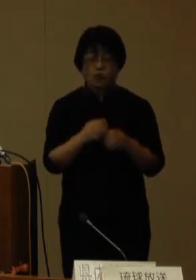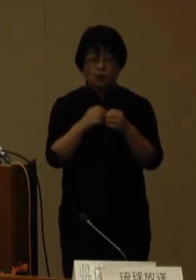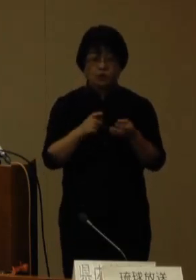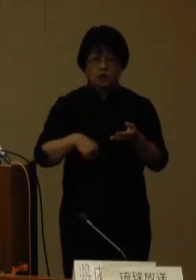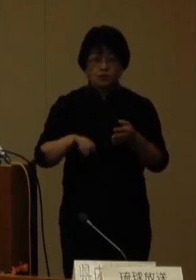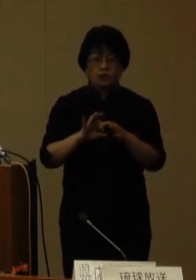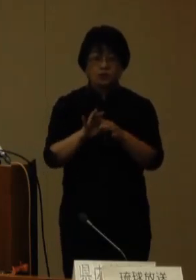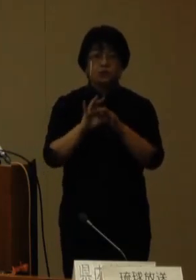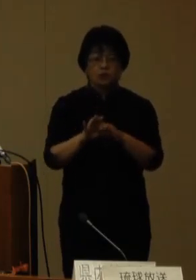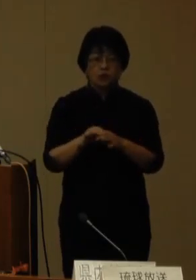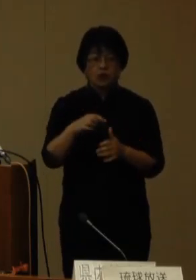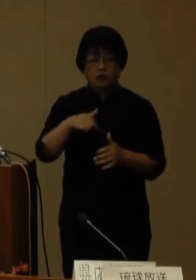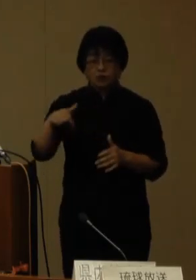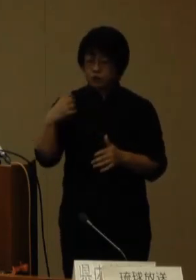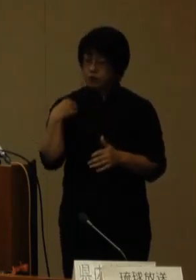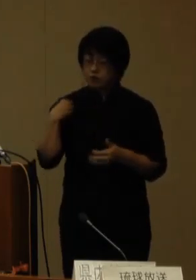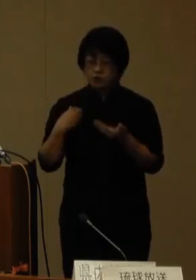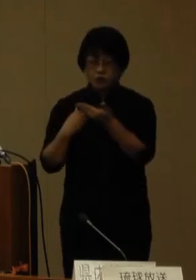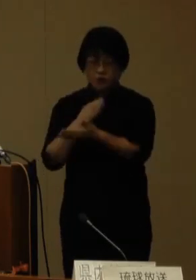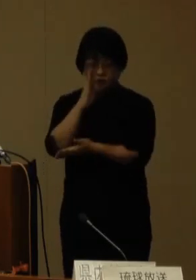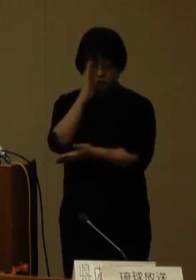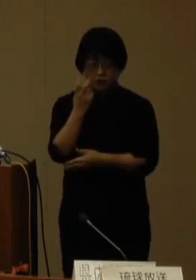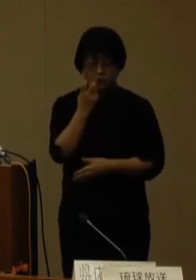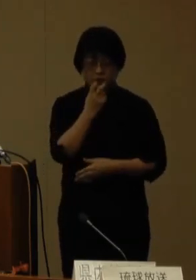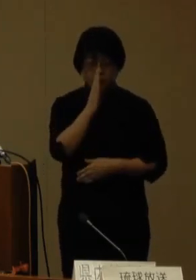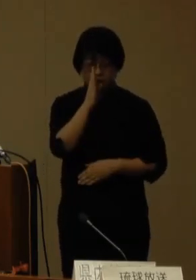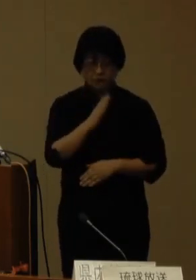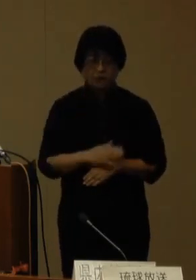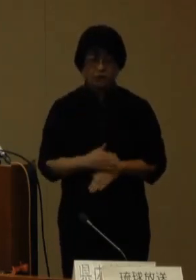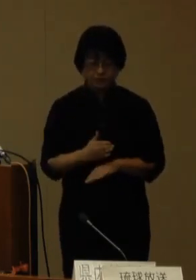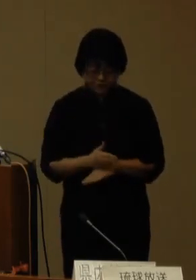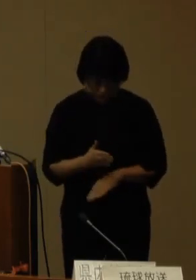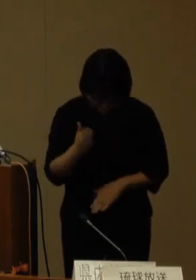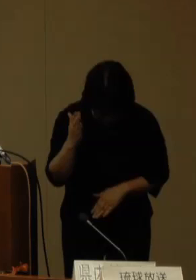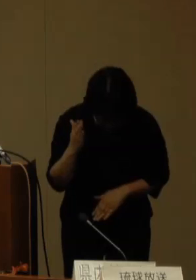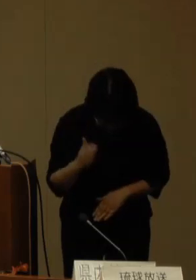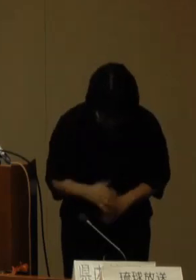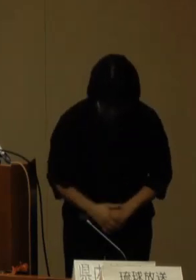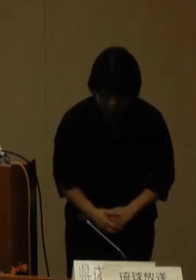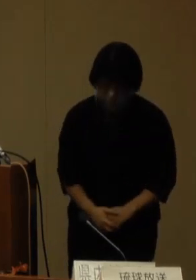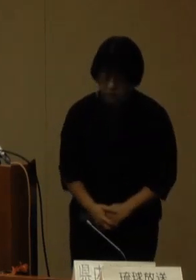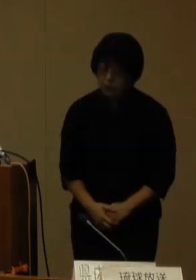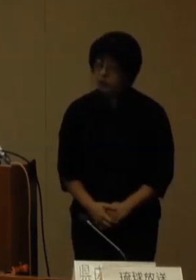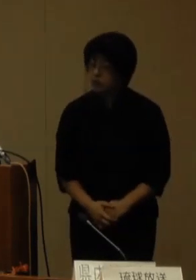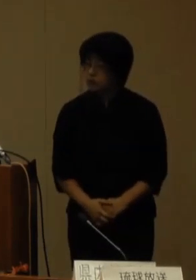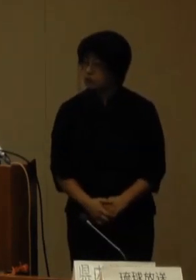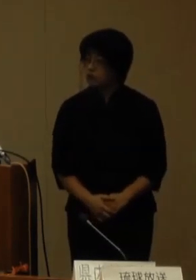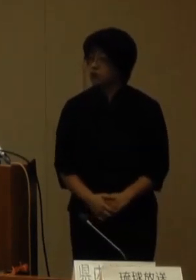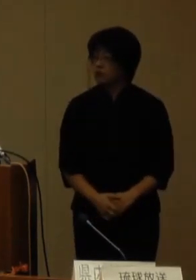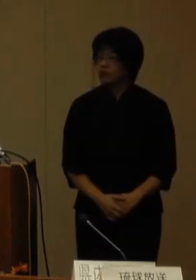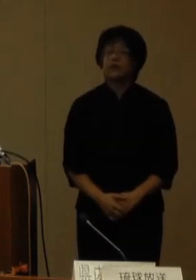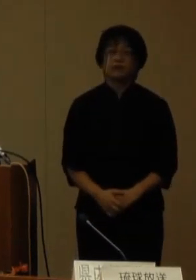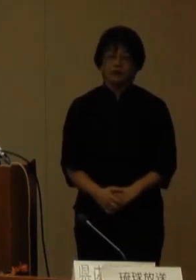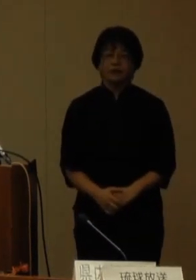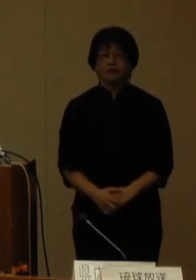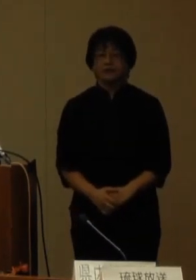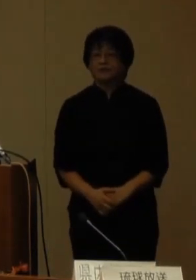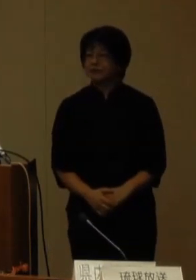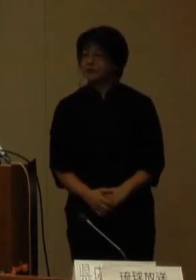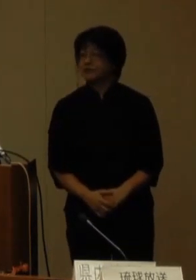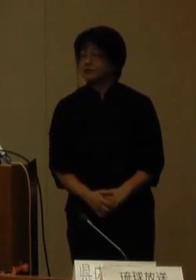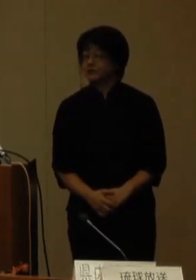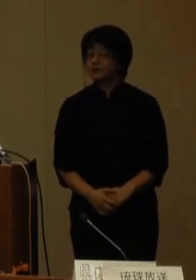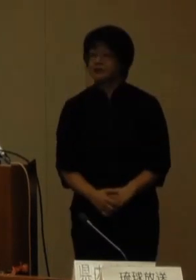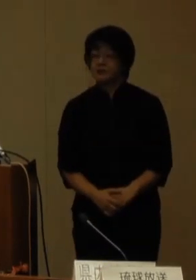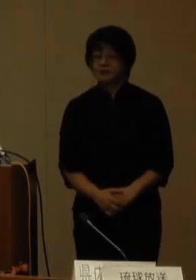てはどうぞブリーフィングでまた確認をしてください。よろしくお願いいたします。二平デビタン、ありがとうございました。 ありがとうございました。 ない、